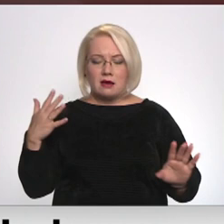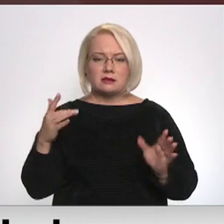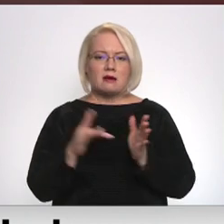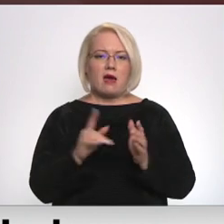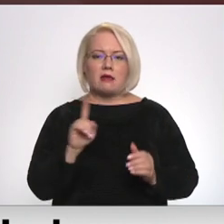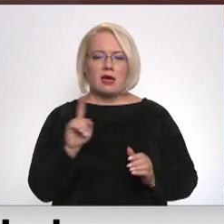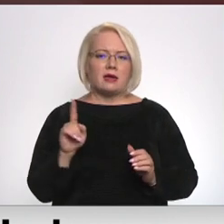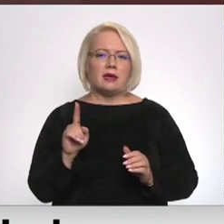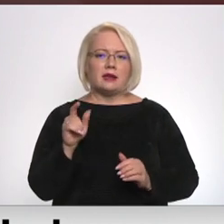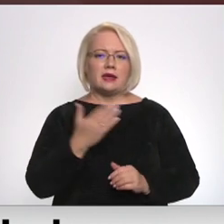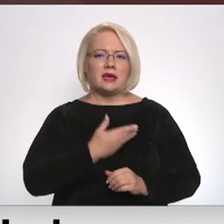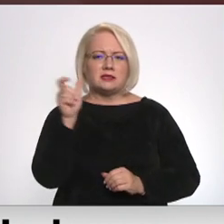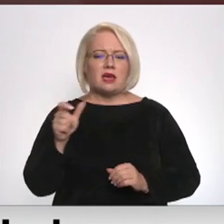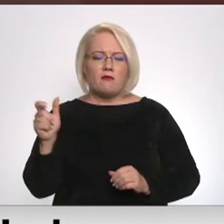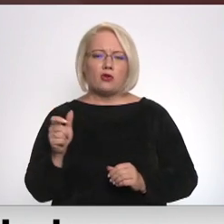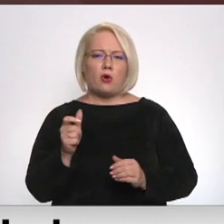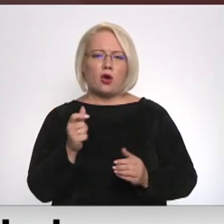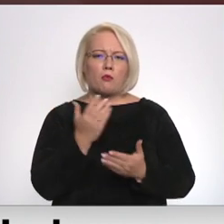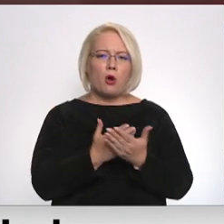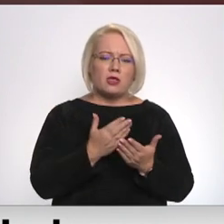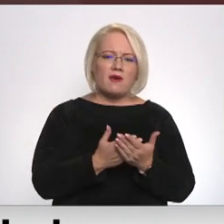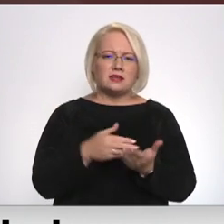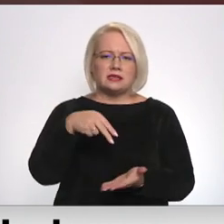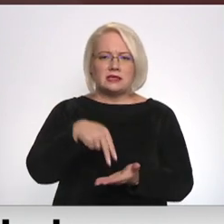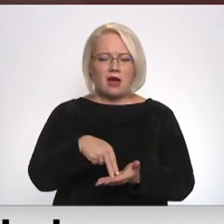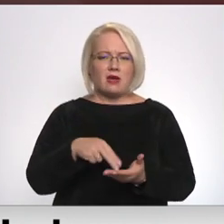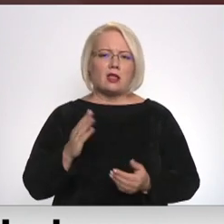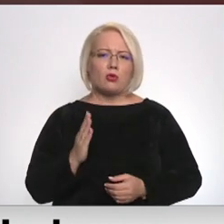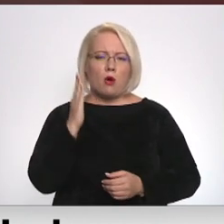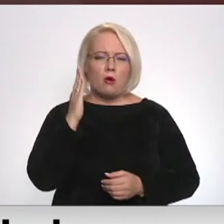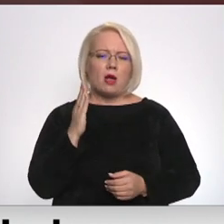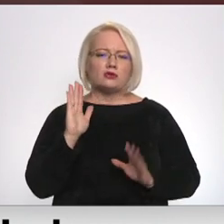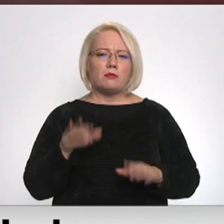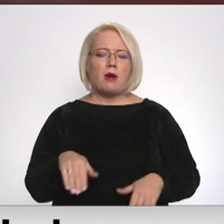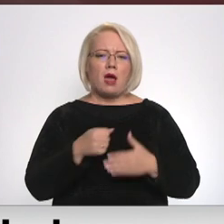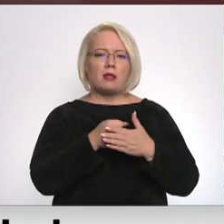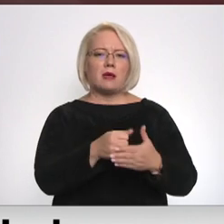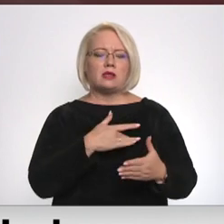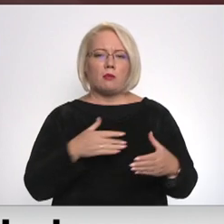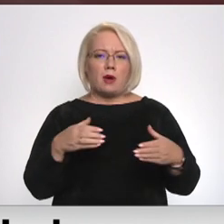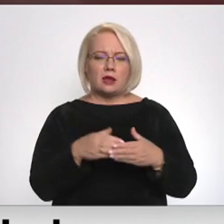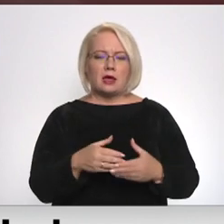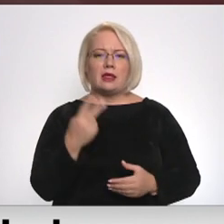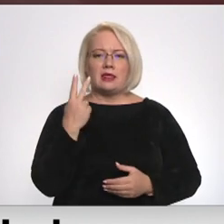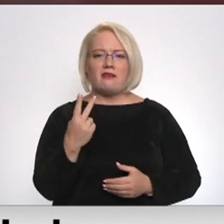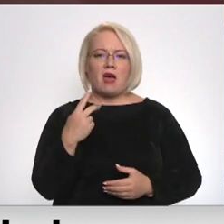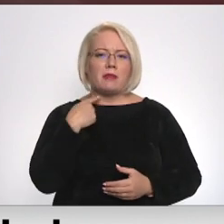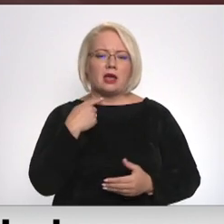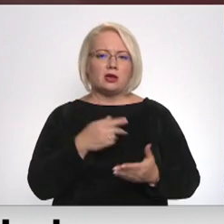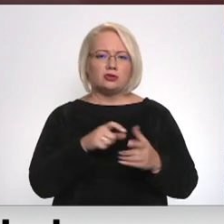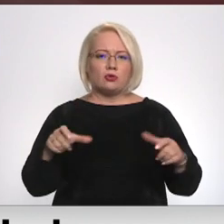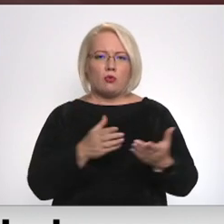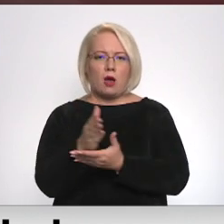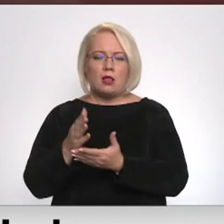ir vēlētāja motivācija tajās stāvēt, lai nobalsotu par atbalstīto politisko spēku. Uz divām Rīgas skolām, 92.